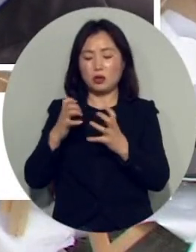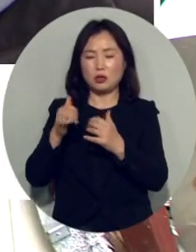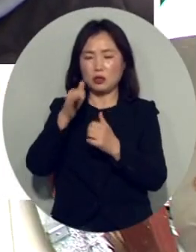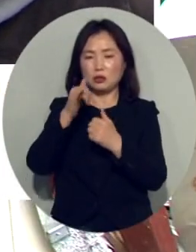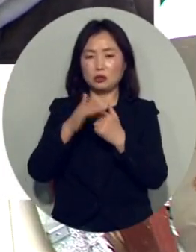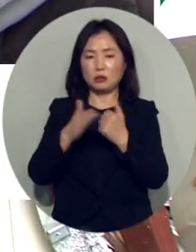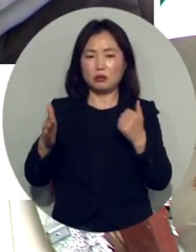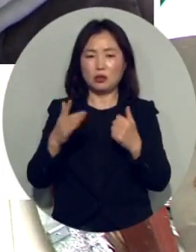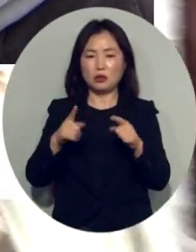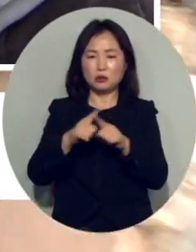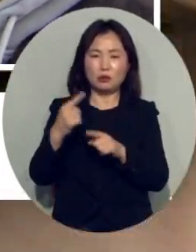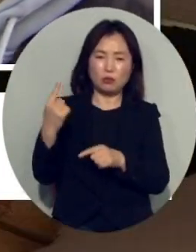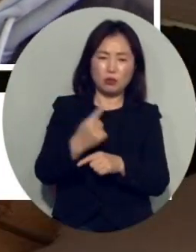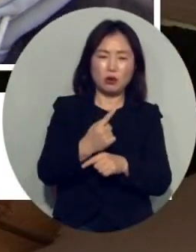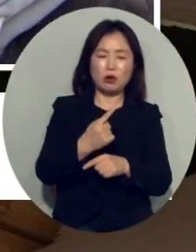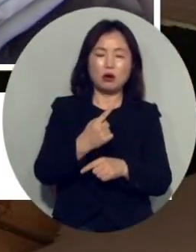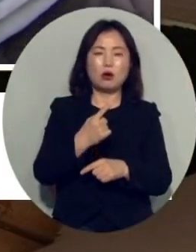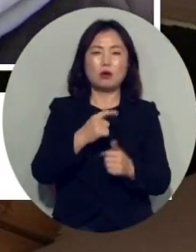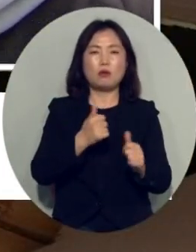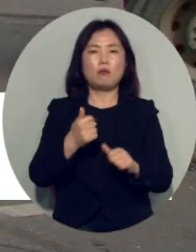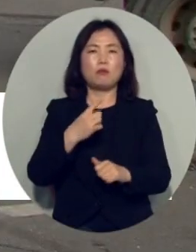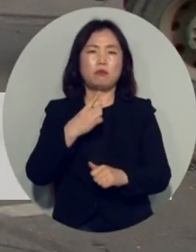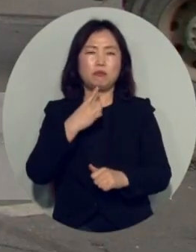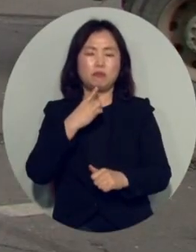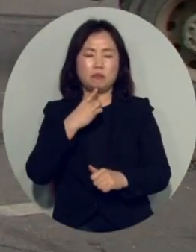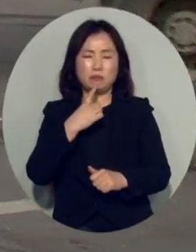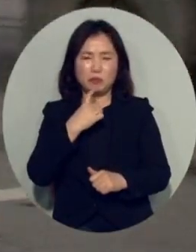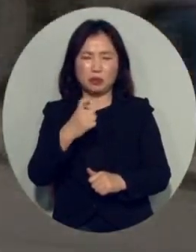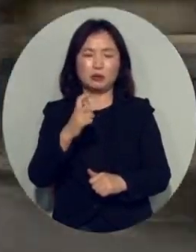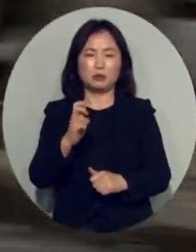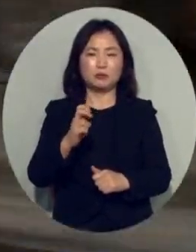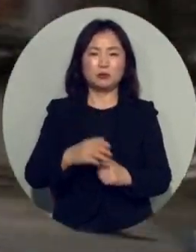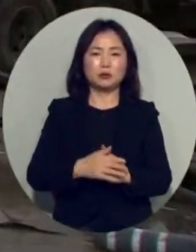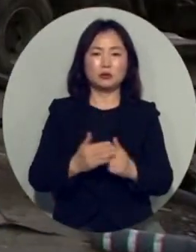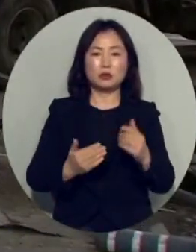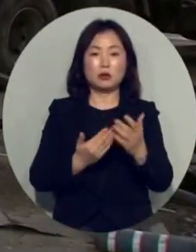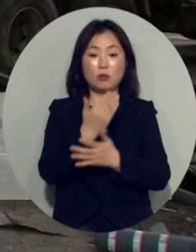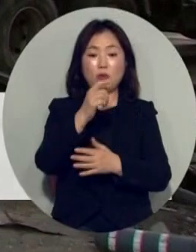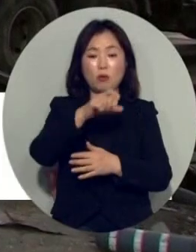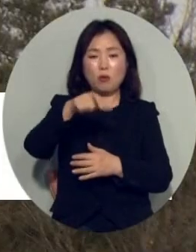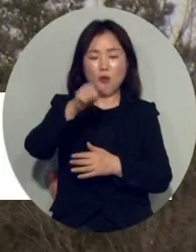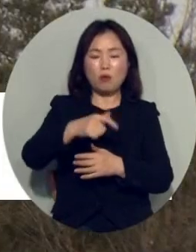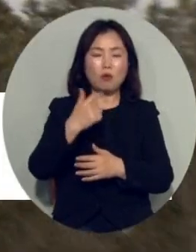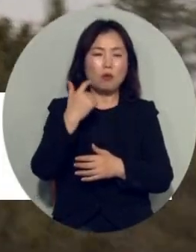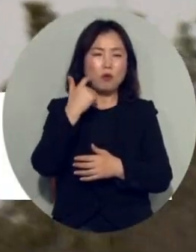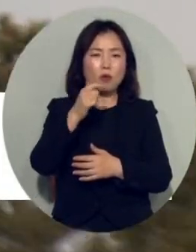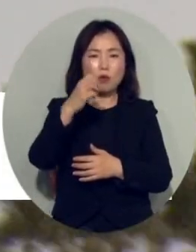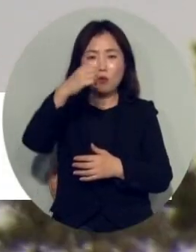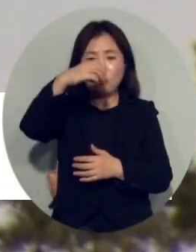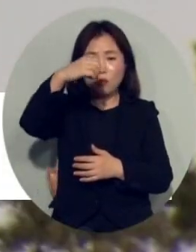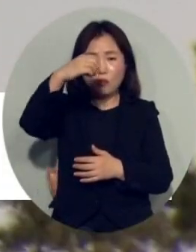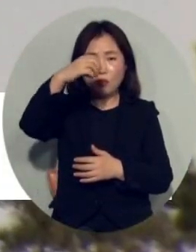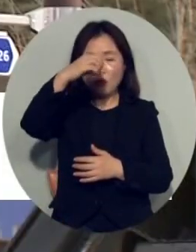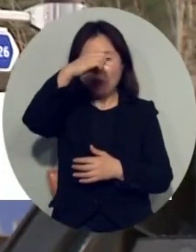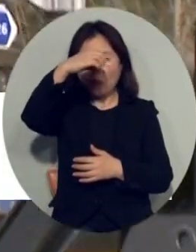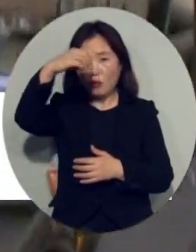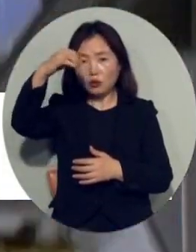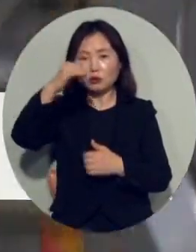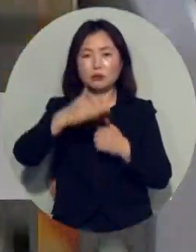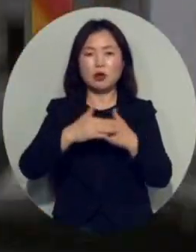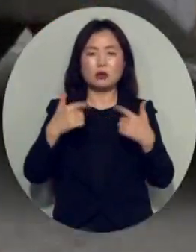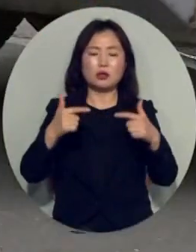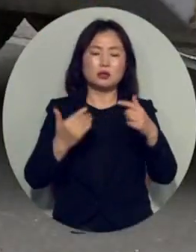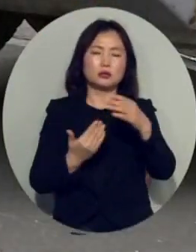있기 때문에 애들하고 같이 오거든요. 죽을 뻔했겠죠. 사고가 일어난 교차로는 황색 전멸 신호만 설치돼 있어